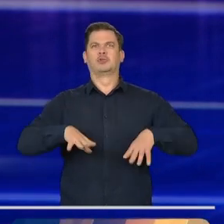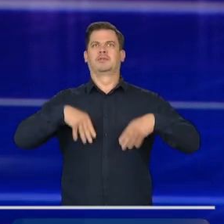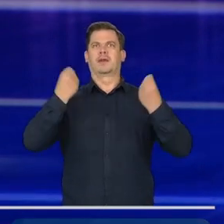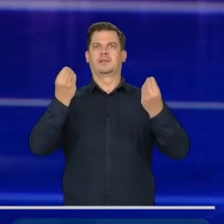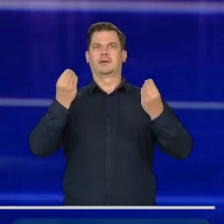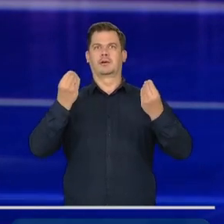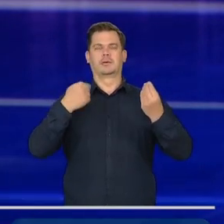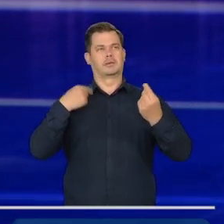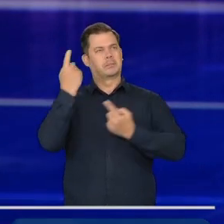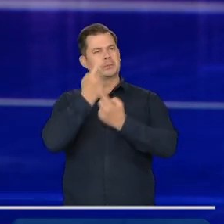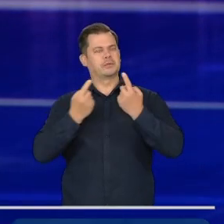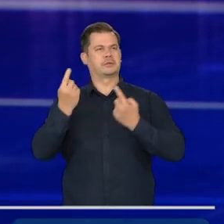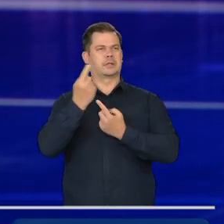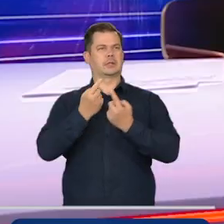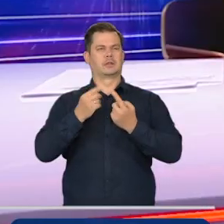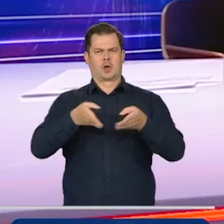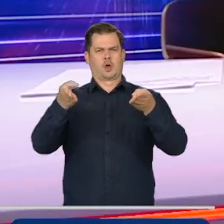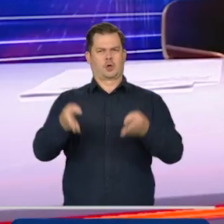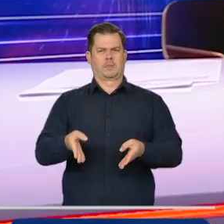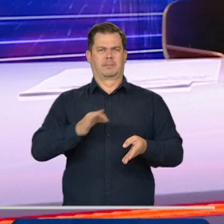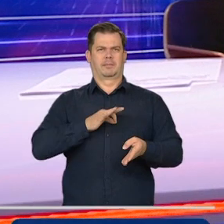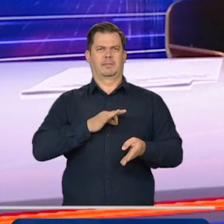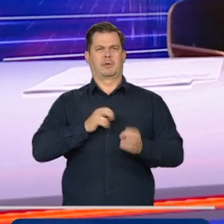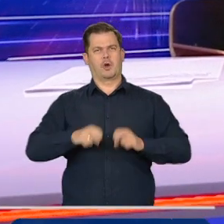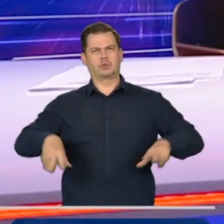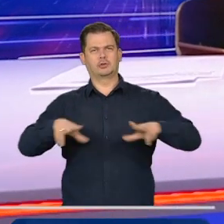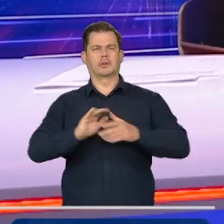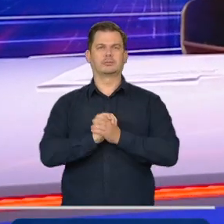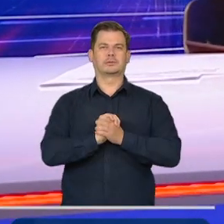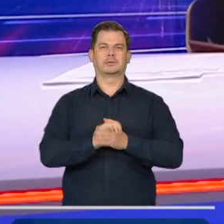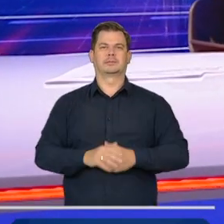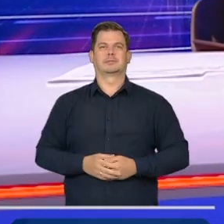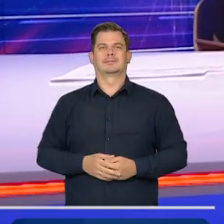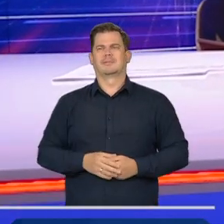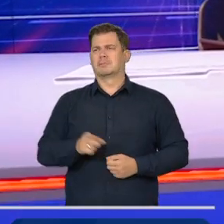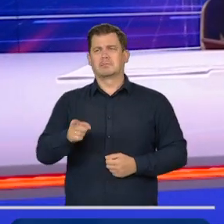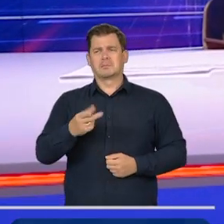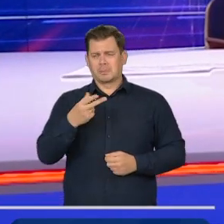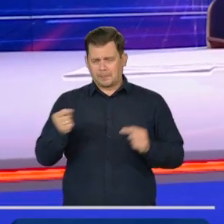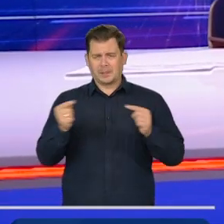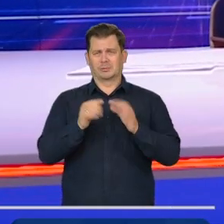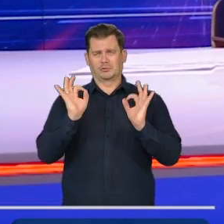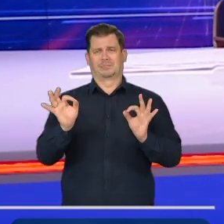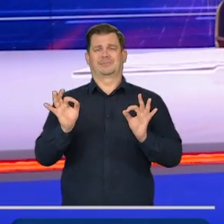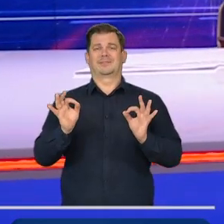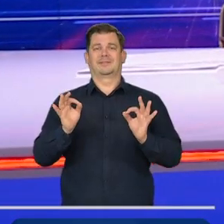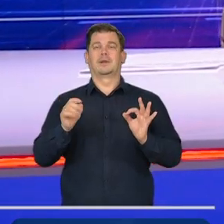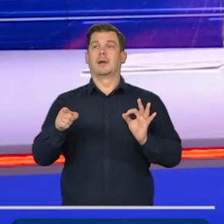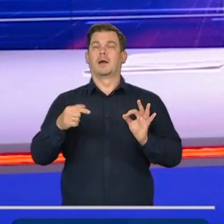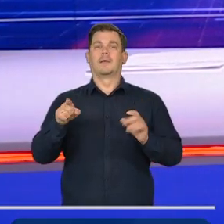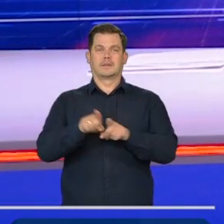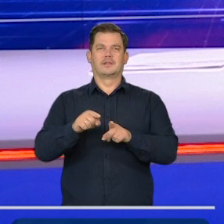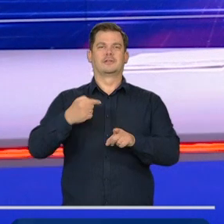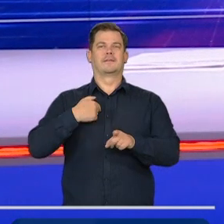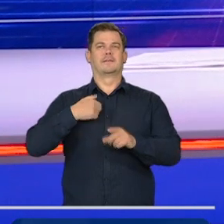ta nasza zaduma nad grobem kogoś bliskiego. Oczywiście, że nie kłóci się, dlatego że my też jako